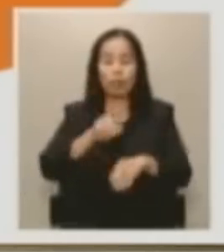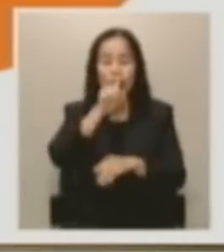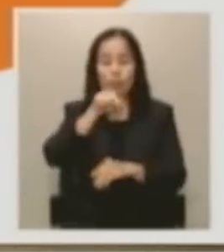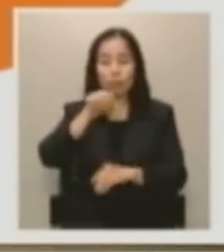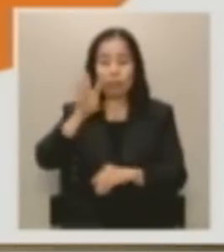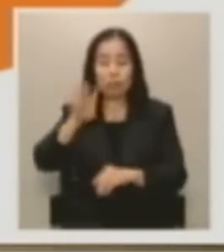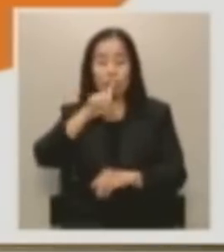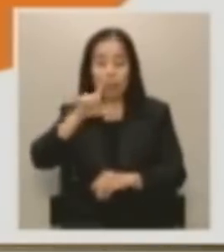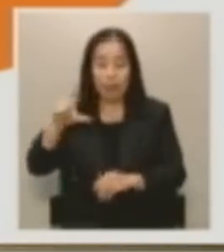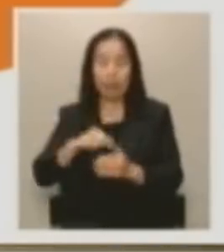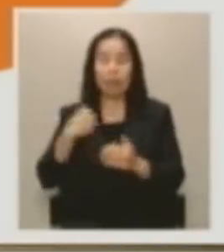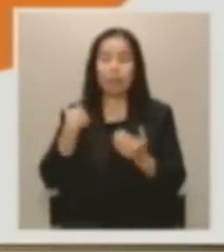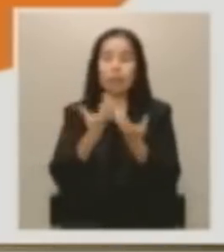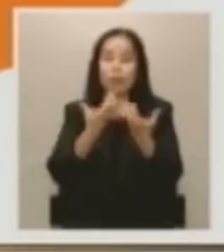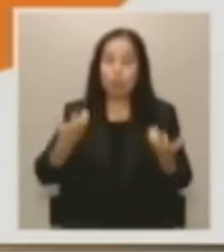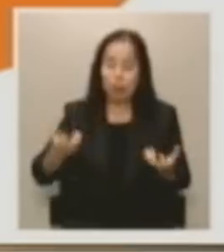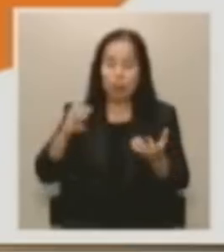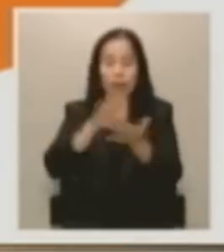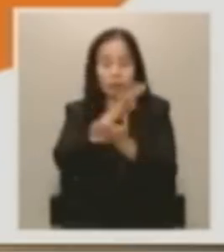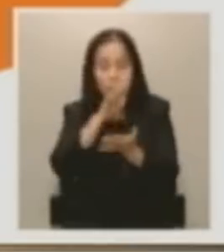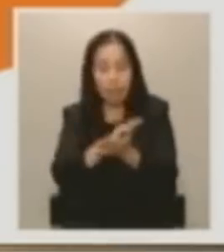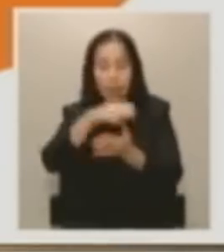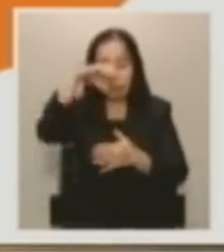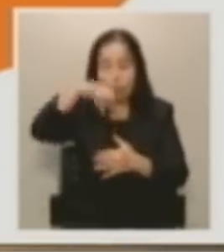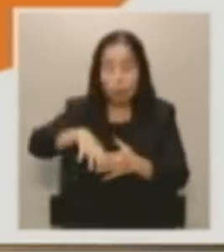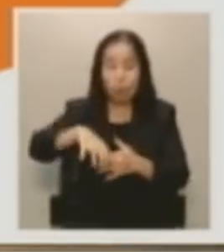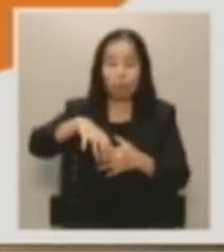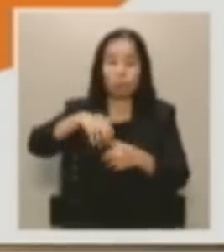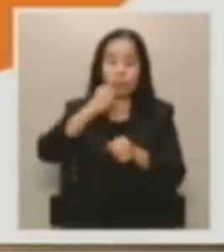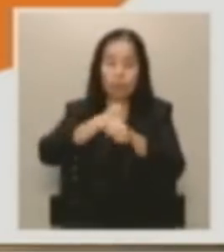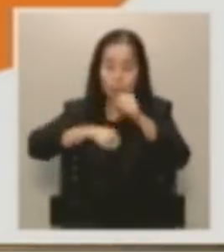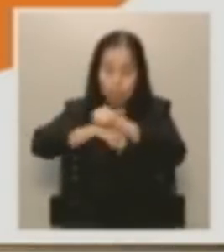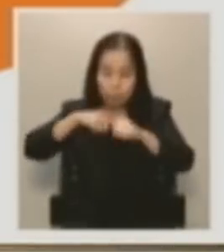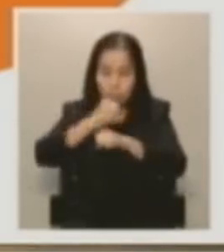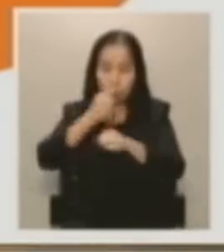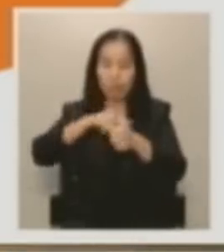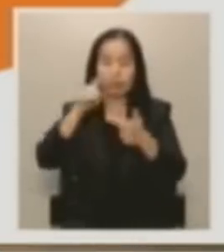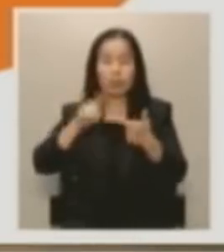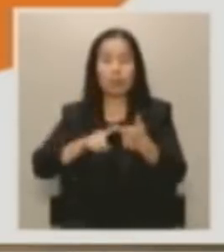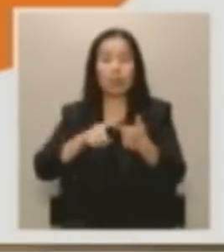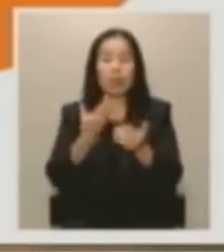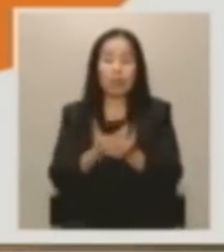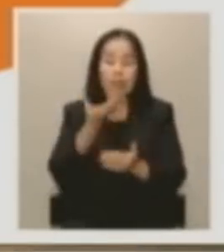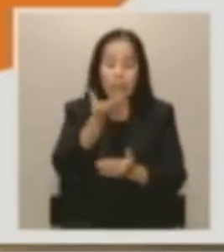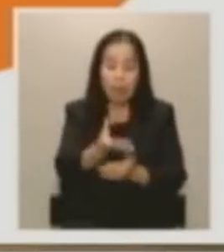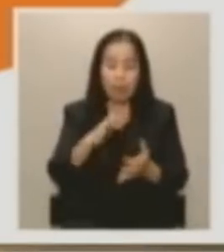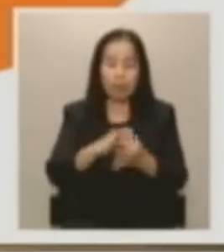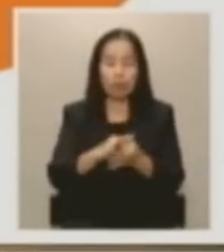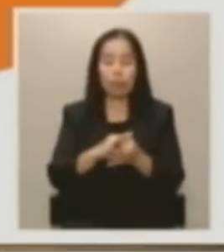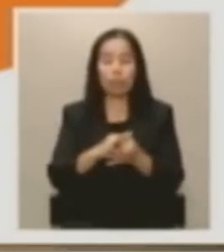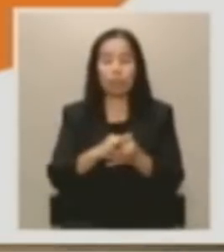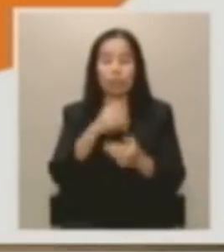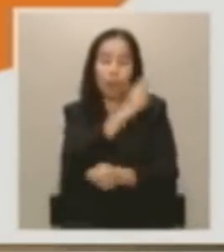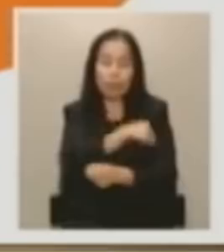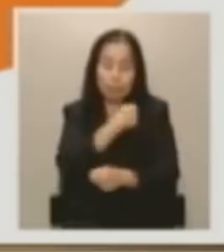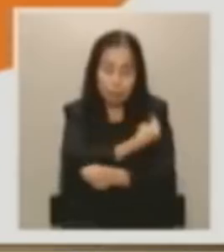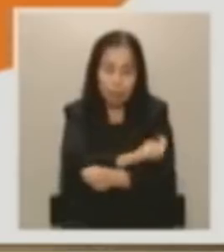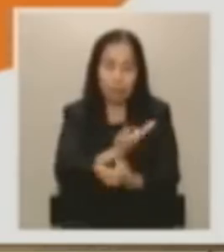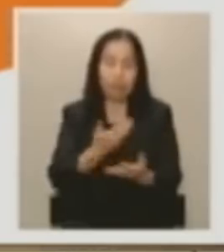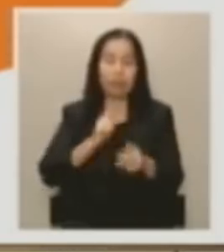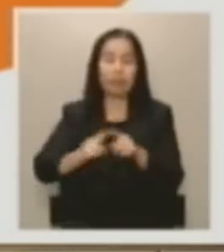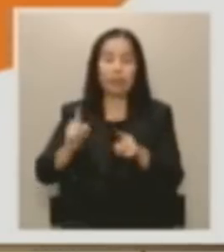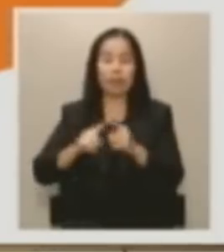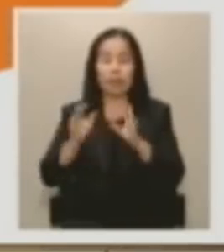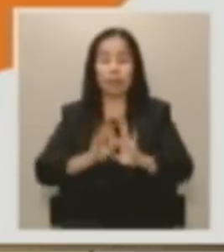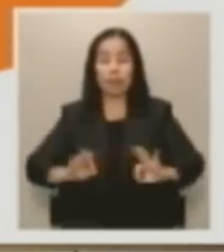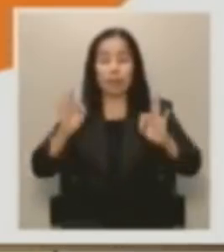ลงทุนครุภัณฑ์และสิ่งก่อสร้างมีงบวัสดุการศึกษางบวัสดุทางการแพทย์ที่จำเป็น